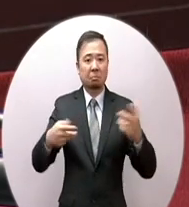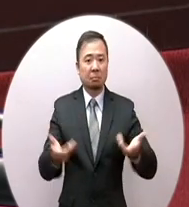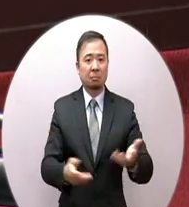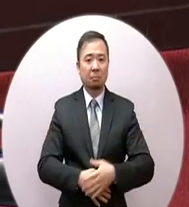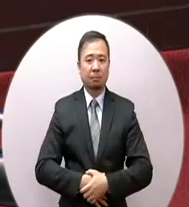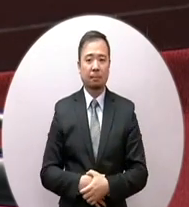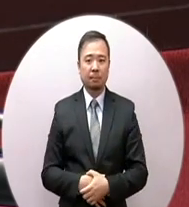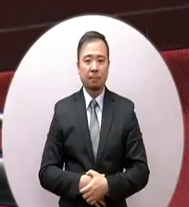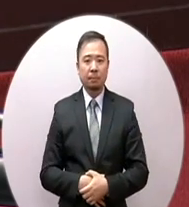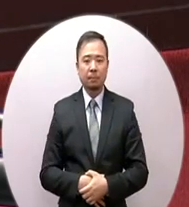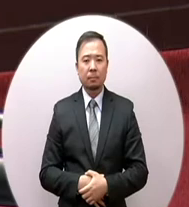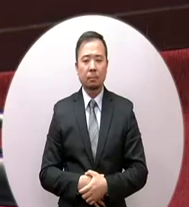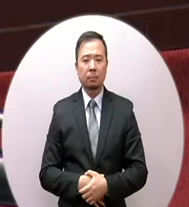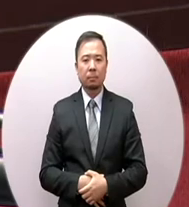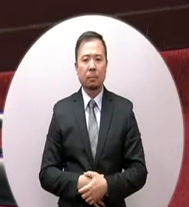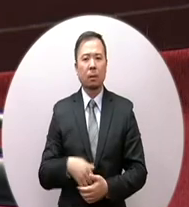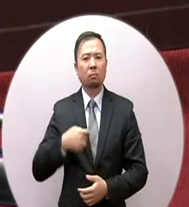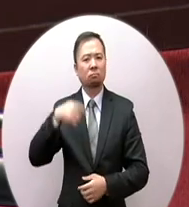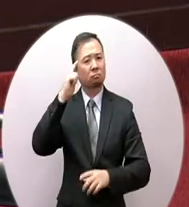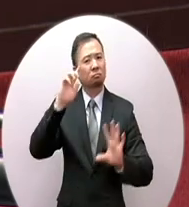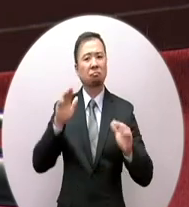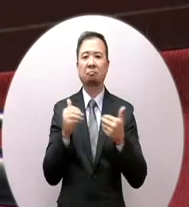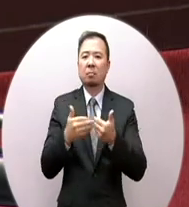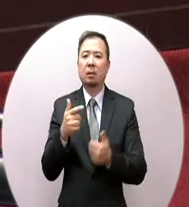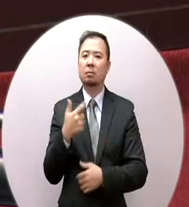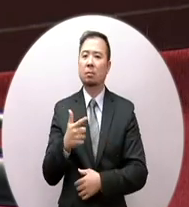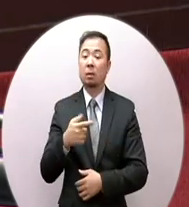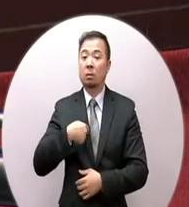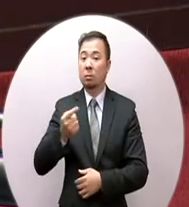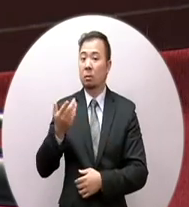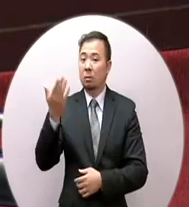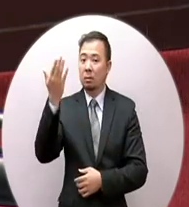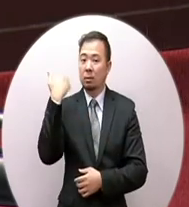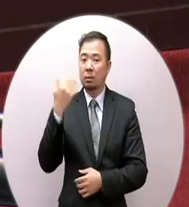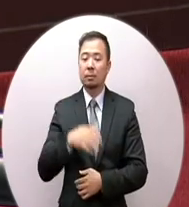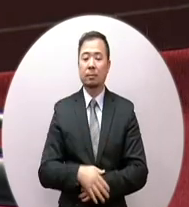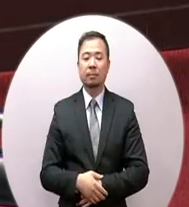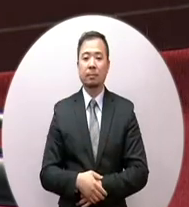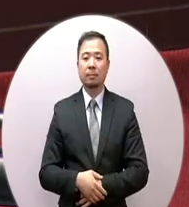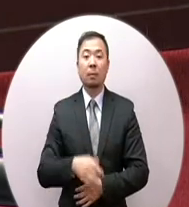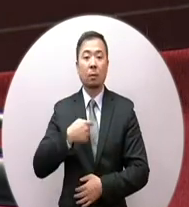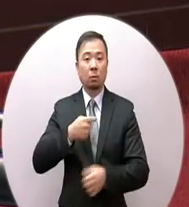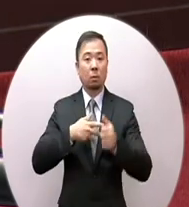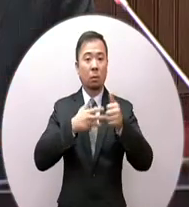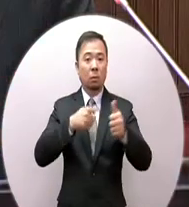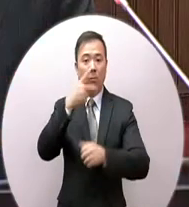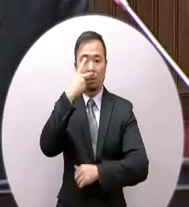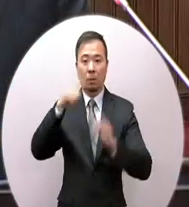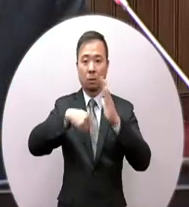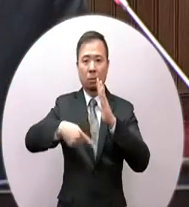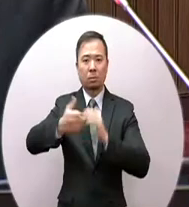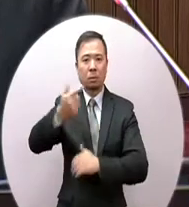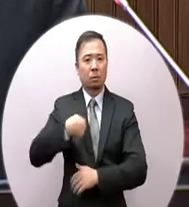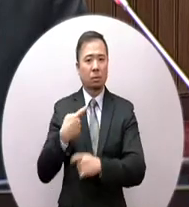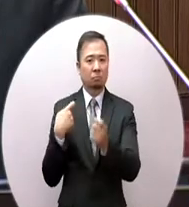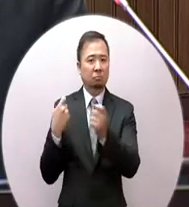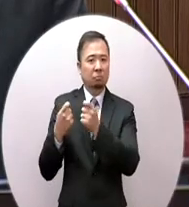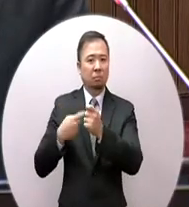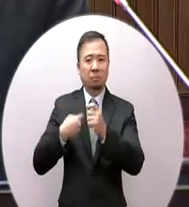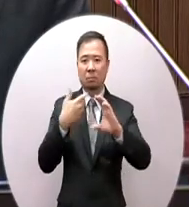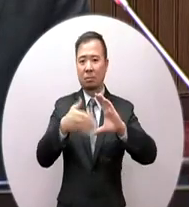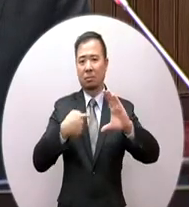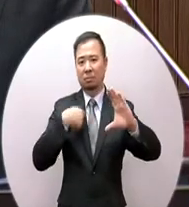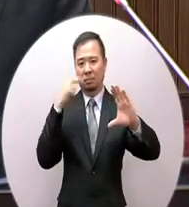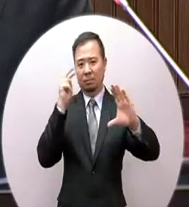革，我们也不是反对， 没有没有。 那我有上次有特别问赖院长，因为我最近看那个电视